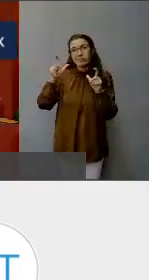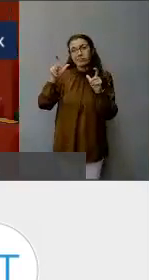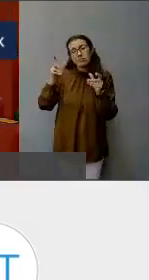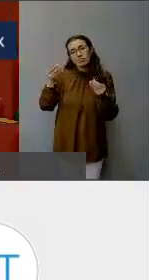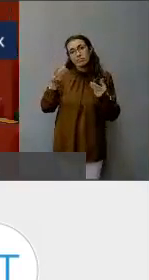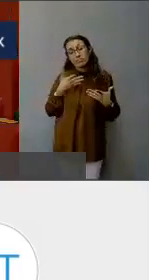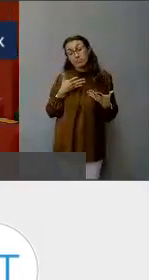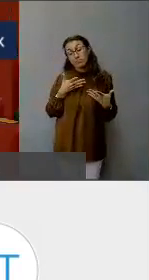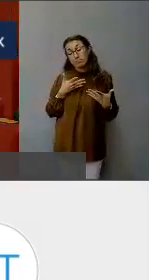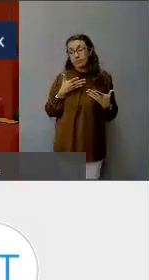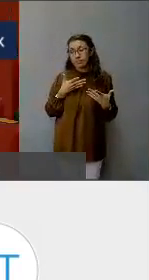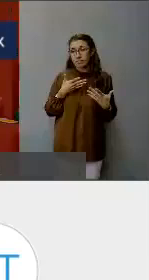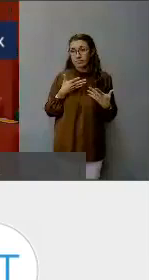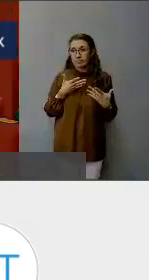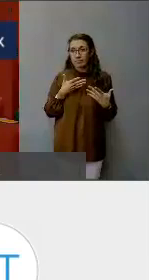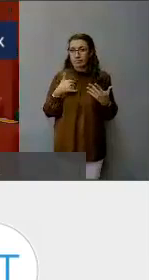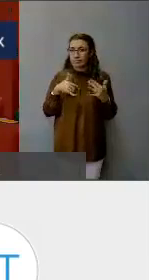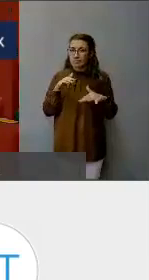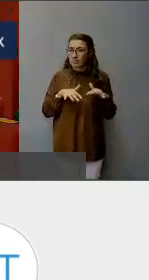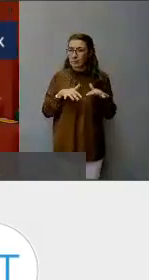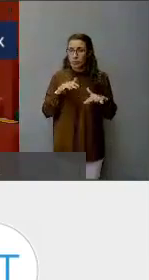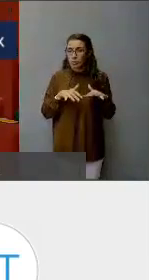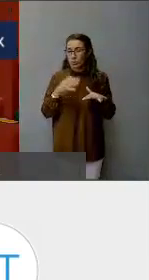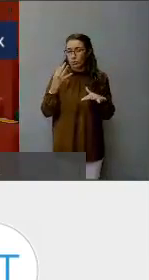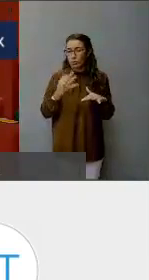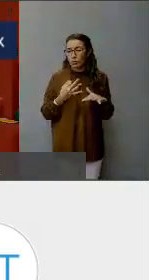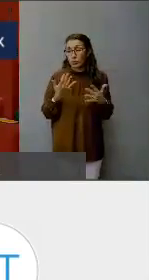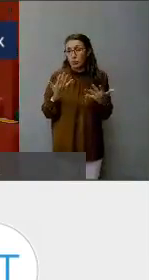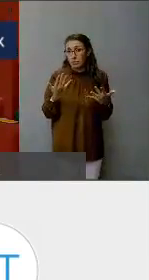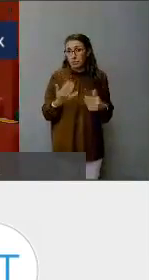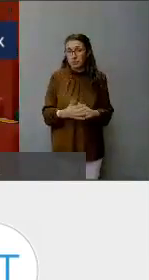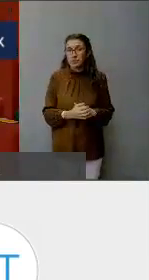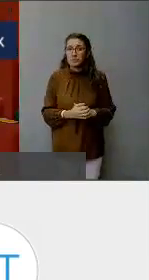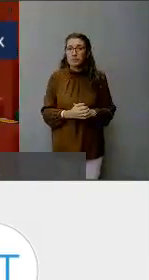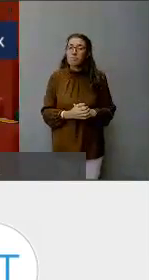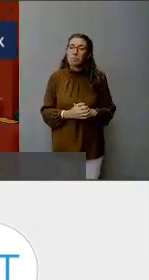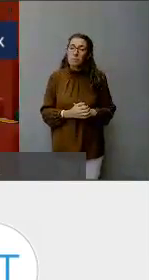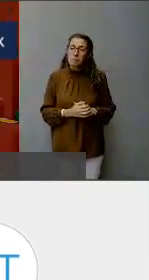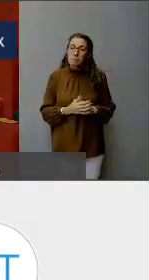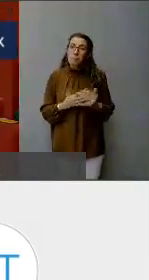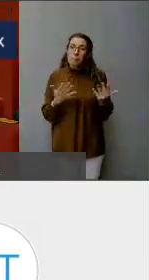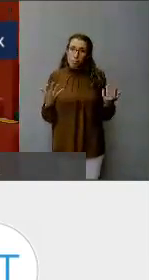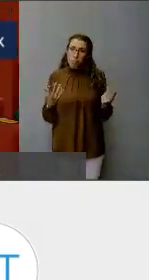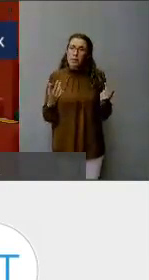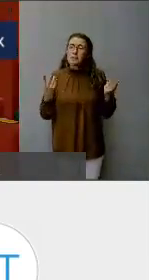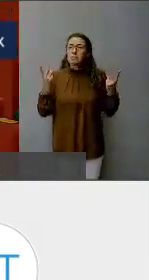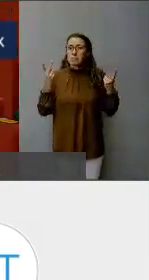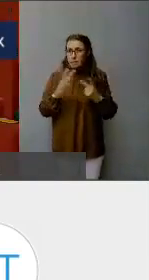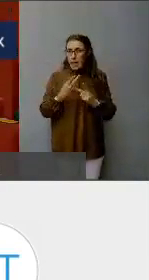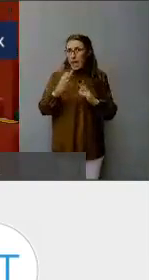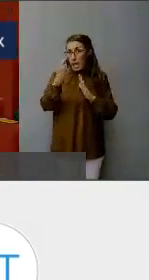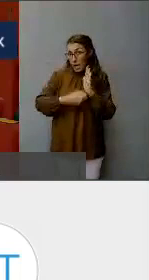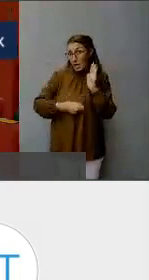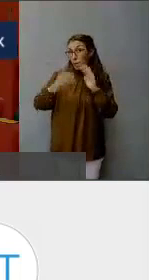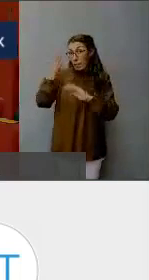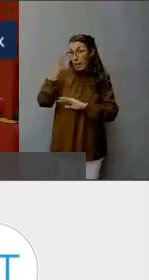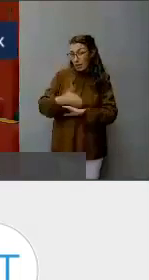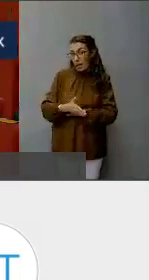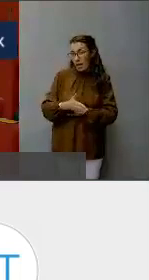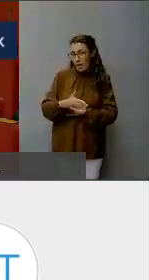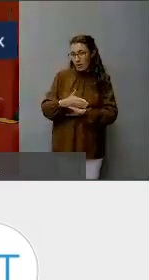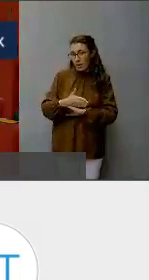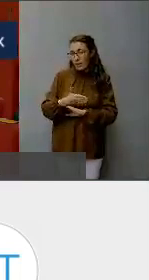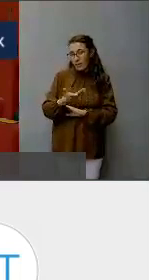segnalazioni che ricevo dai cittadini ho qualche dubbio chiaro poi che le penali rispetto a quelle c'è anche un